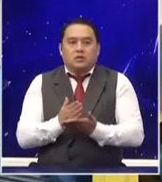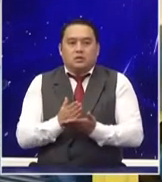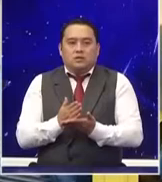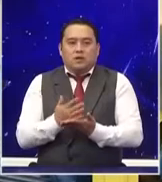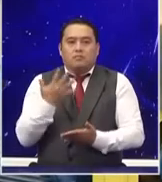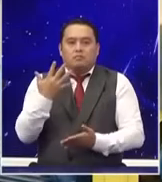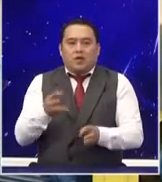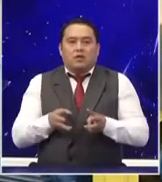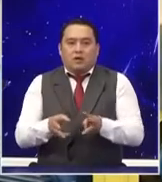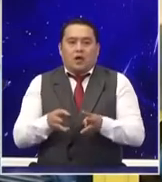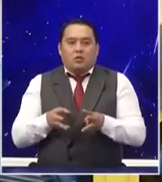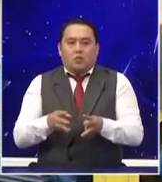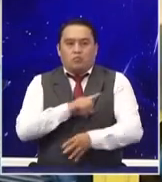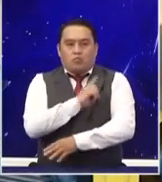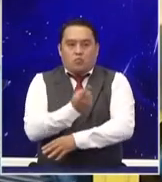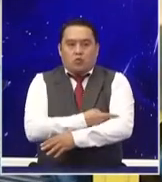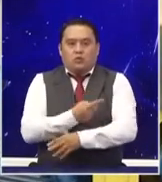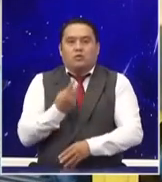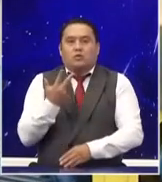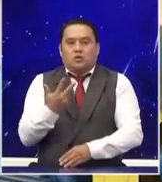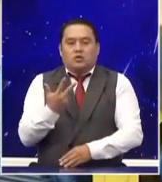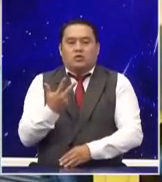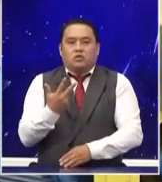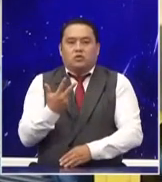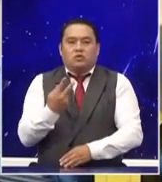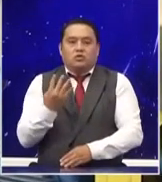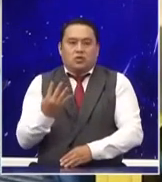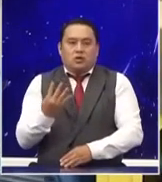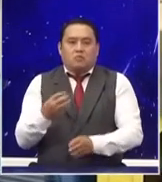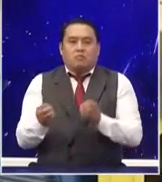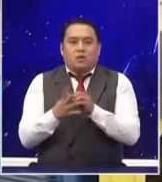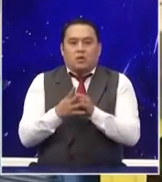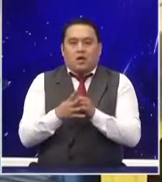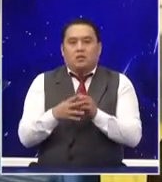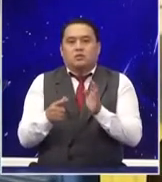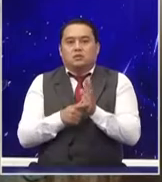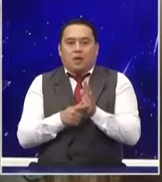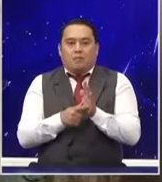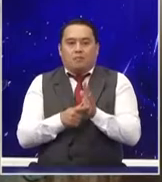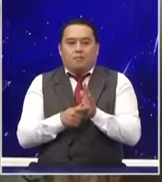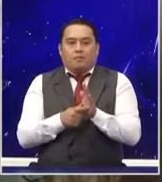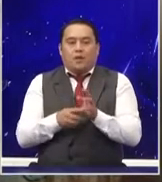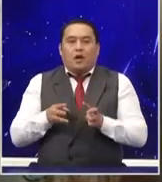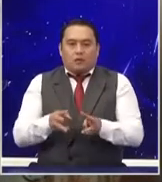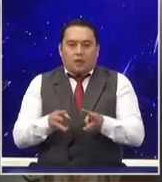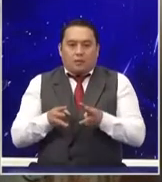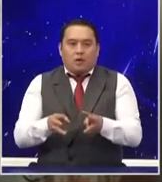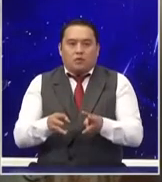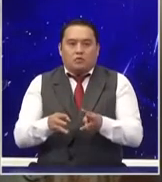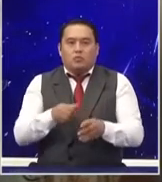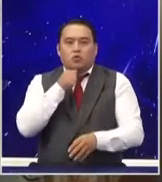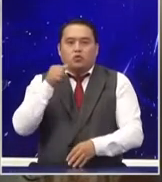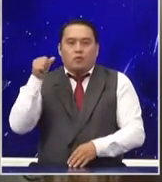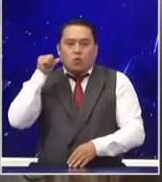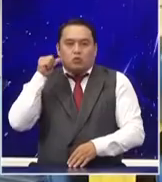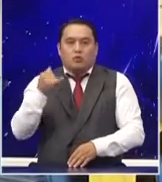есть 5 котлов. Мощностью по 3-4 килокалории, общий где-то 15-7 отапливается. С прошлого года мы